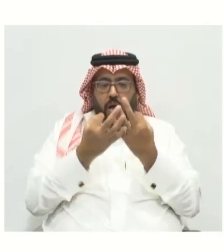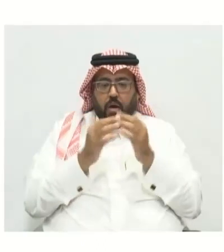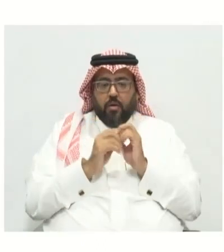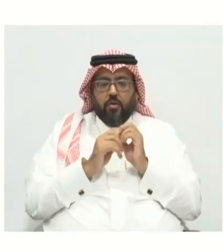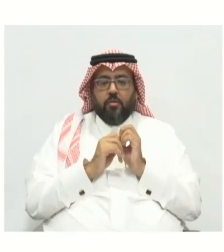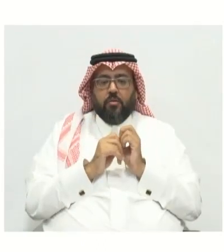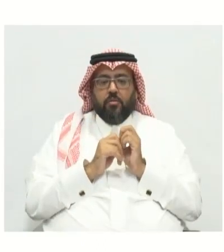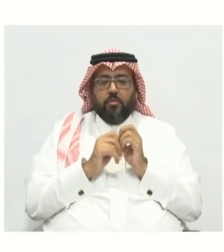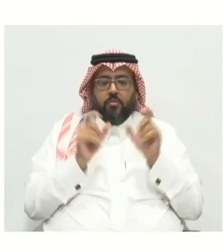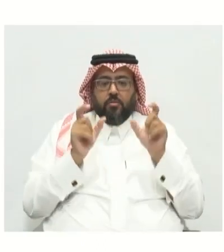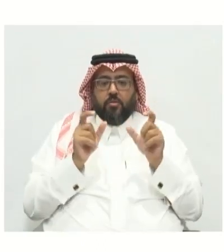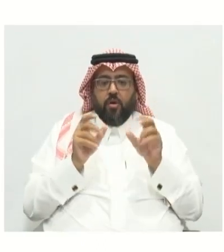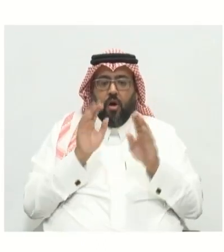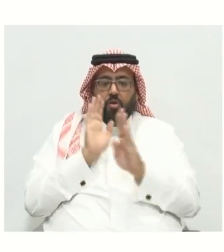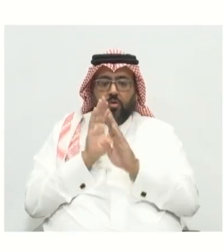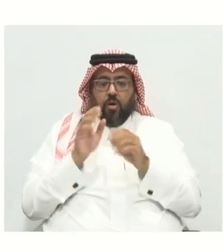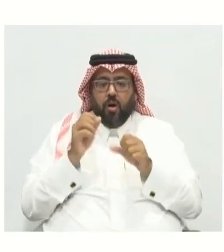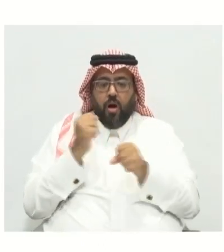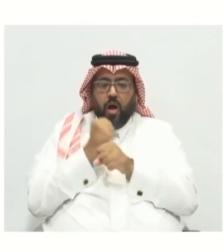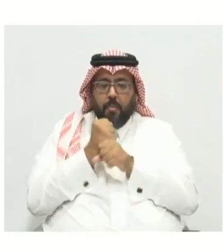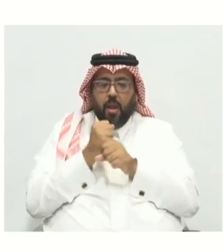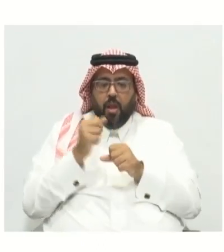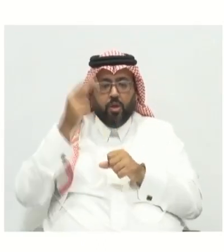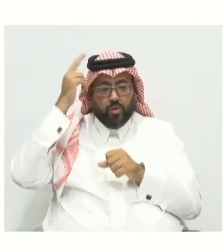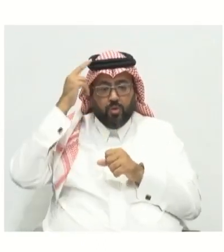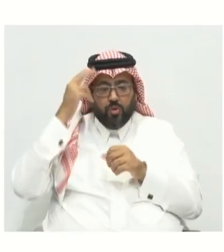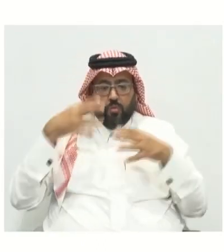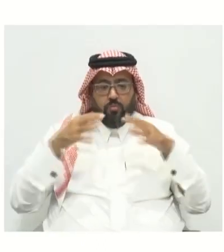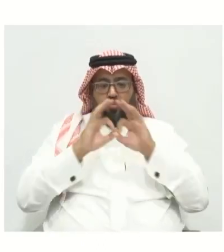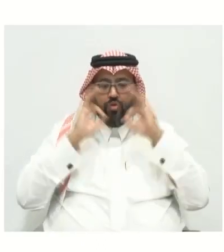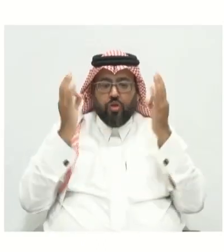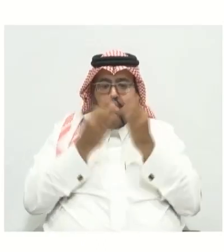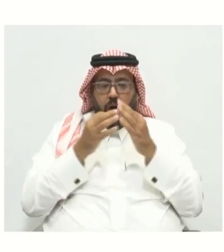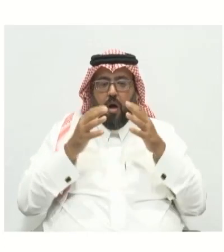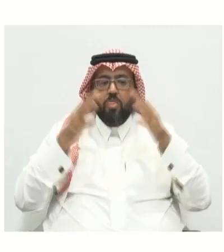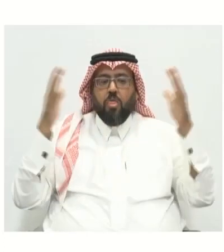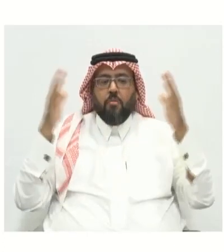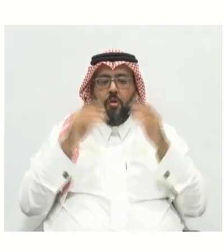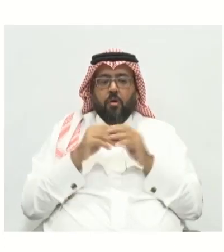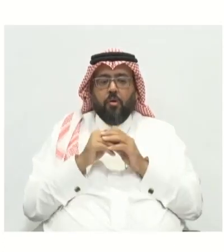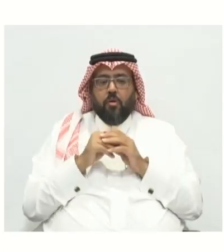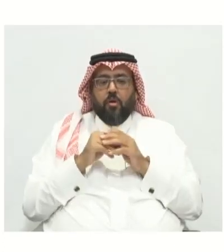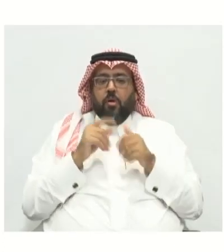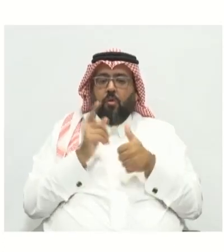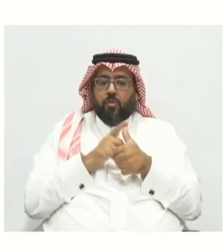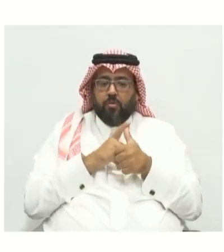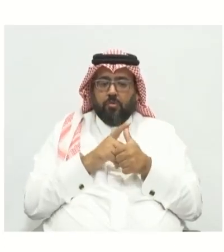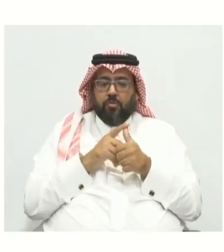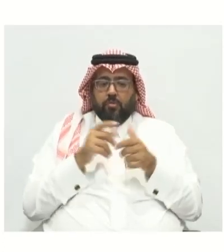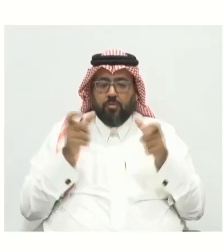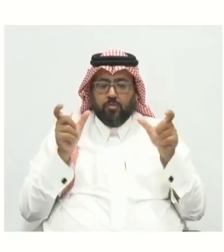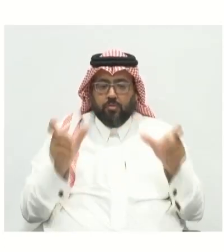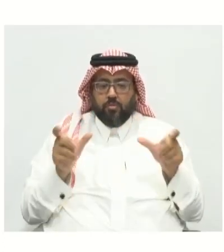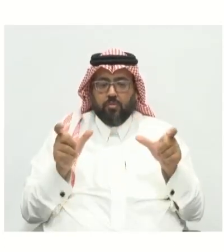المقصود به ان جهود المملكه السعوديه متعلقه بنظام مجتمعي عظيمه ومن جهود هذه الدوله مباركه ما يري اولا تحمي